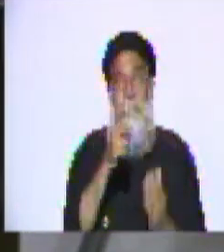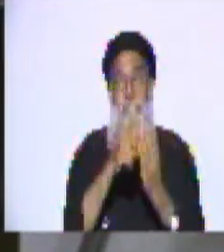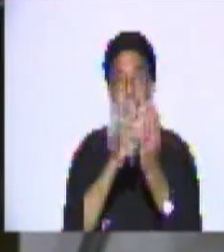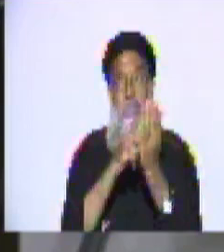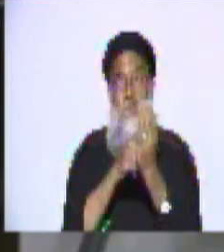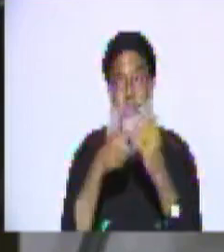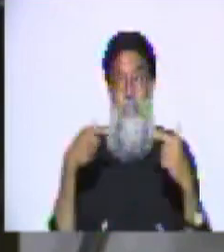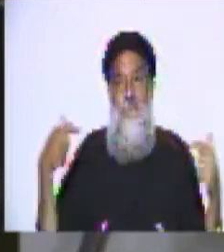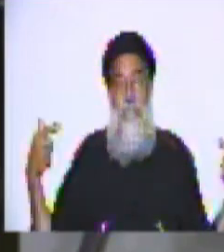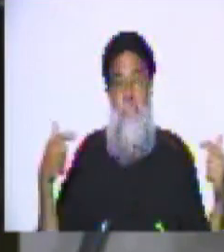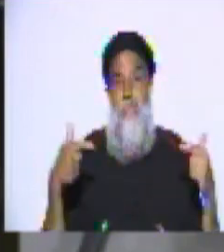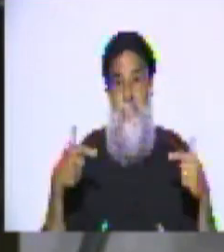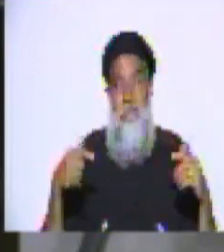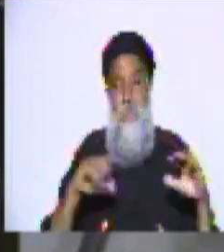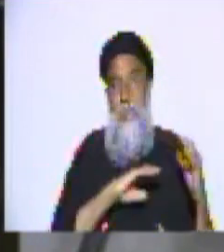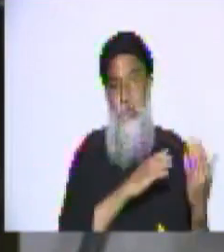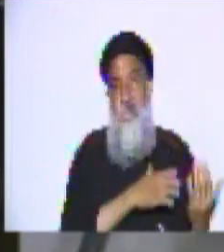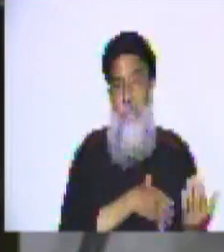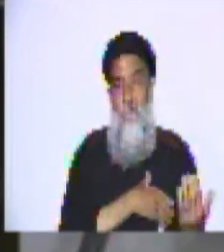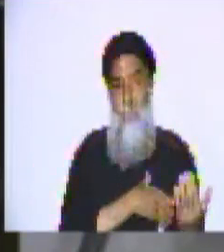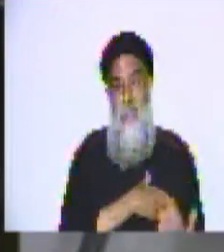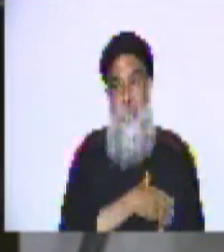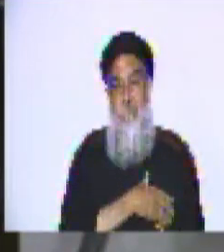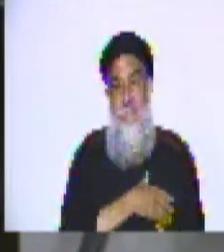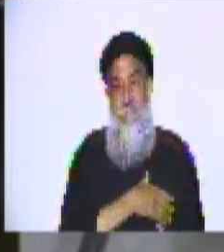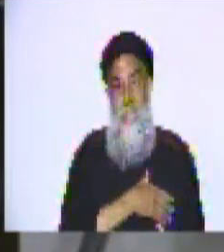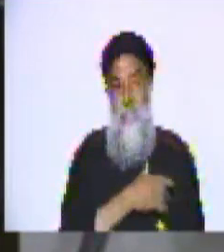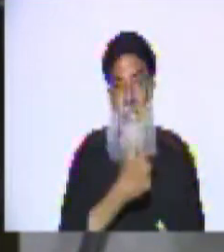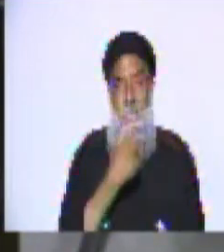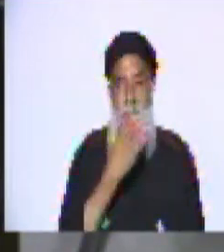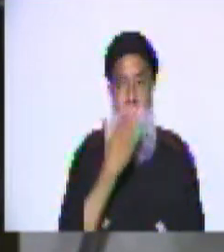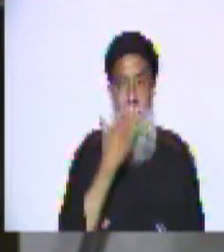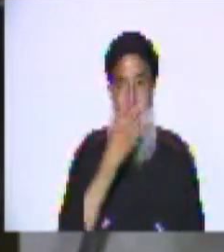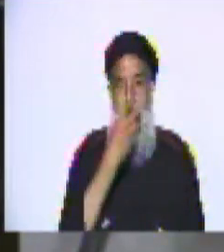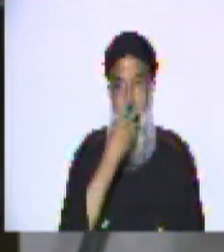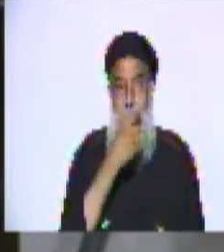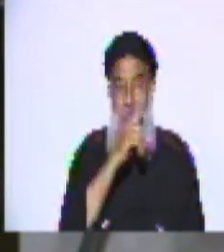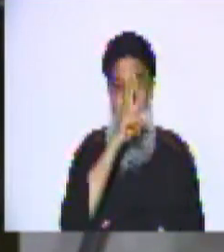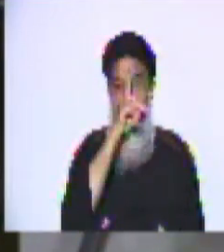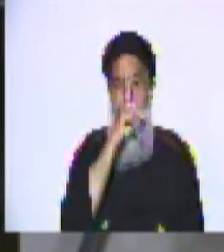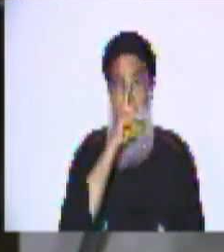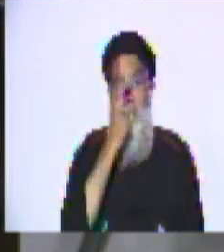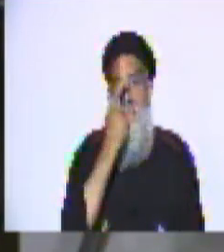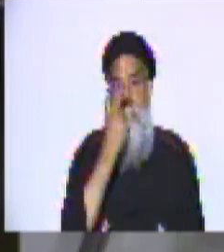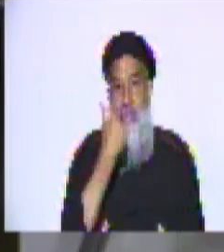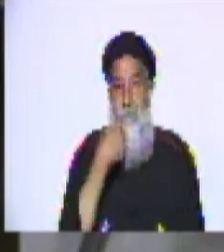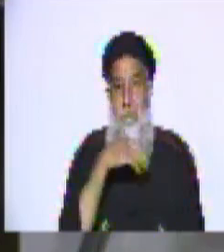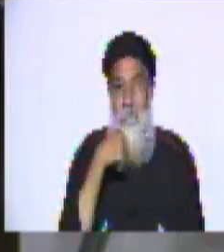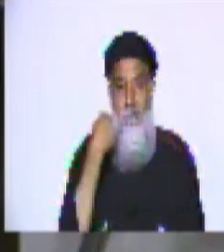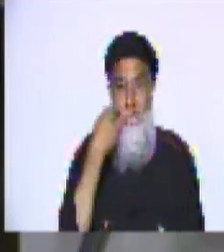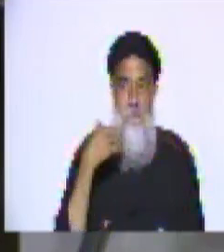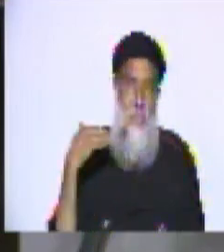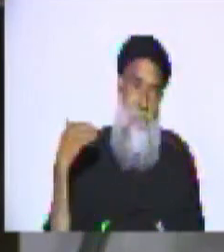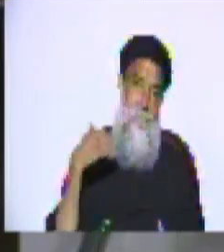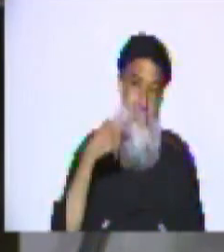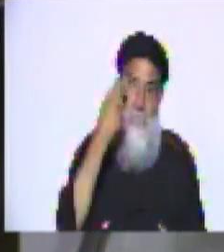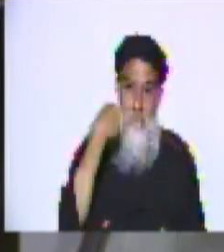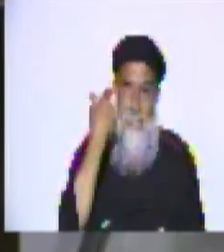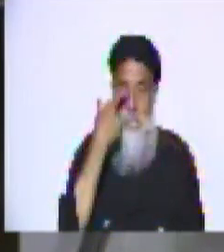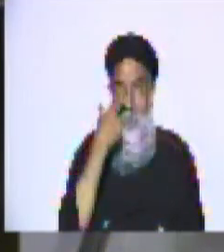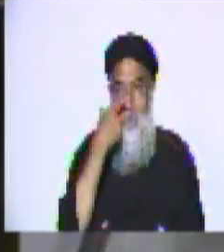الدفاع عن الإيمان. يعني الكتب والفريسين دول ناس قيادات دينية